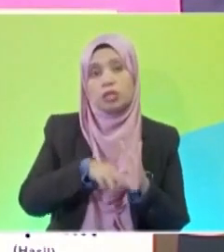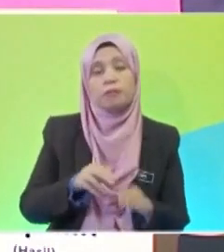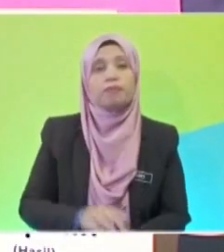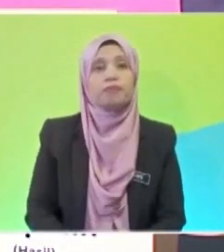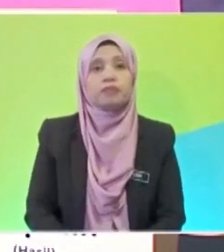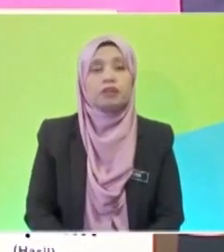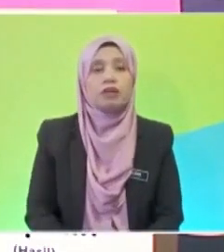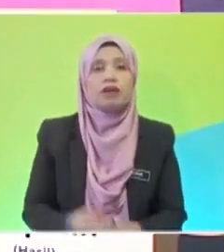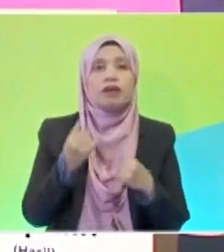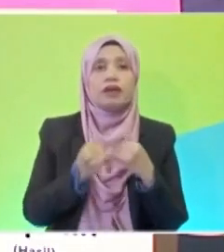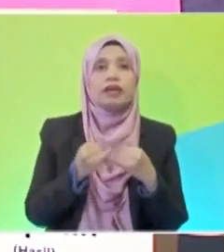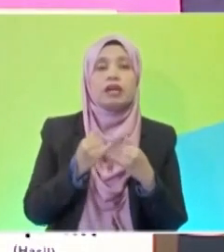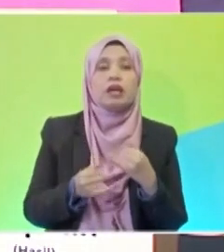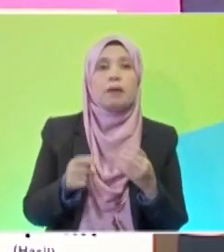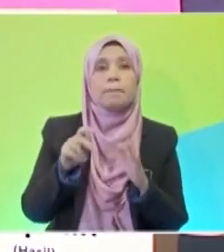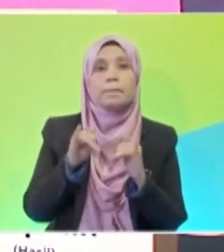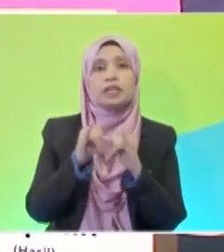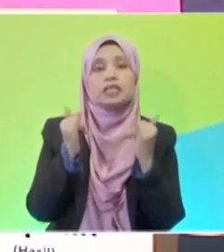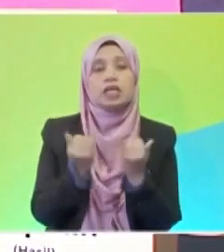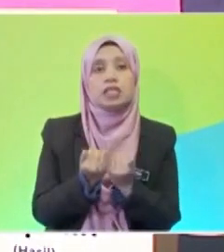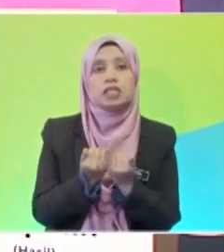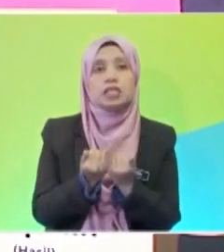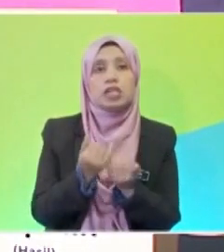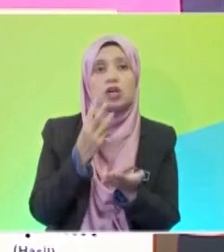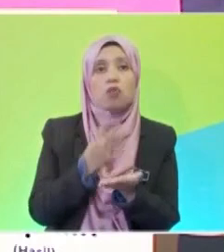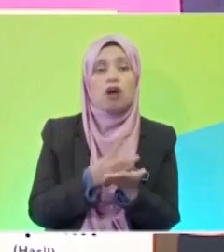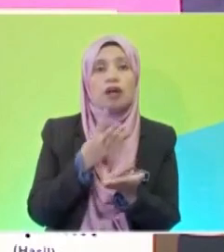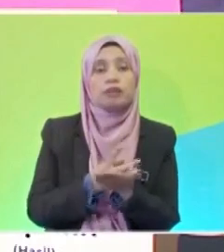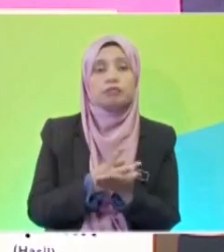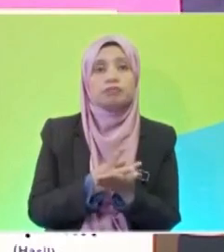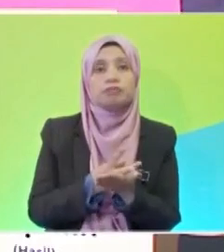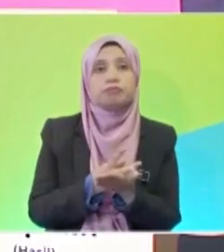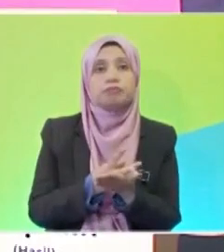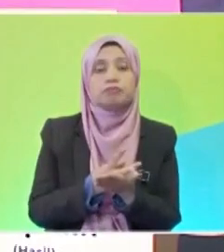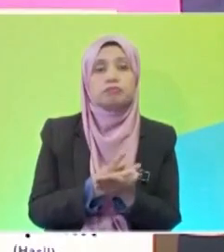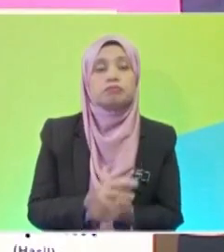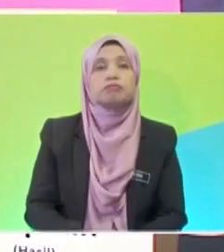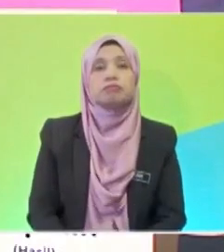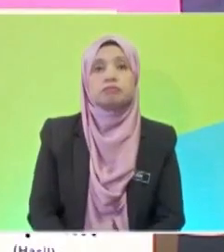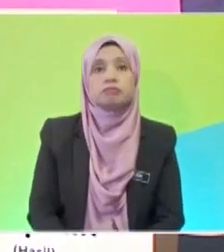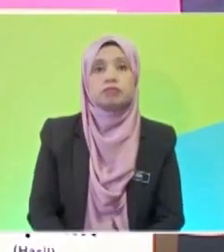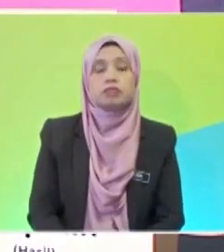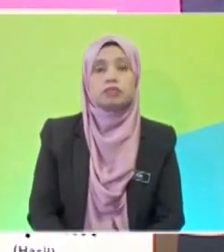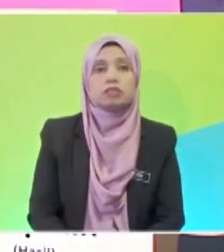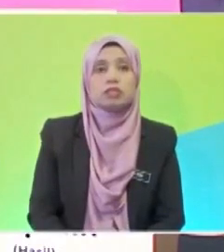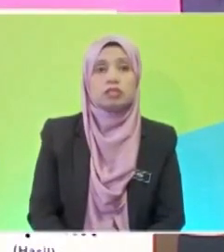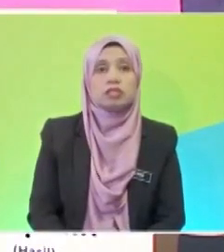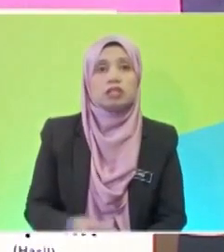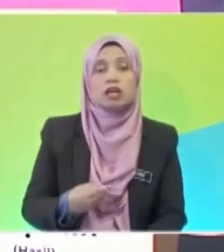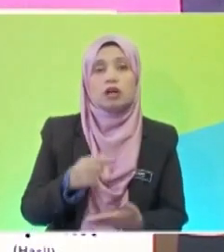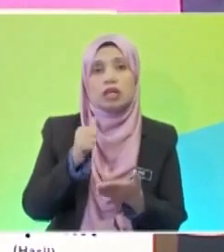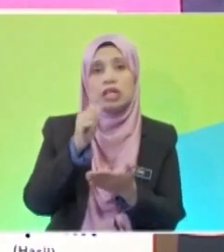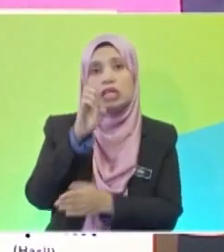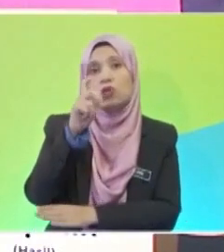Dan yang terakhir adalah penyata kedudukan kewangan. Apa yang cikgu nak fokus kat sini adalah ikuti pemilik je. Dalam milikan tunggal, ikuti pemilik,